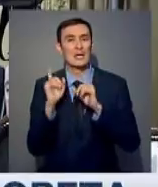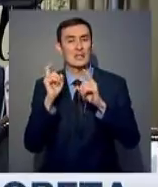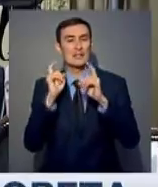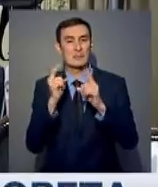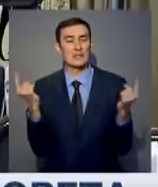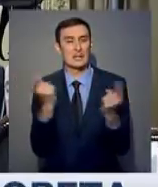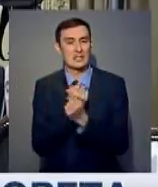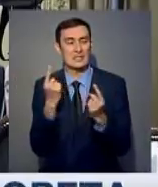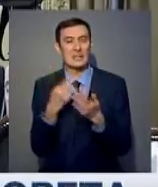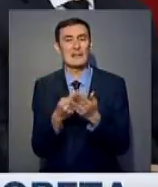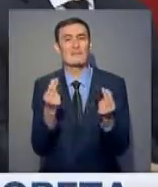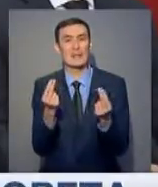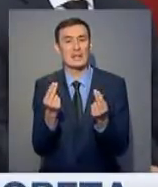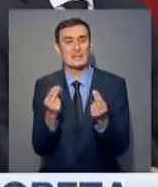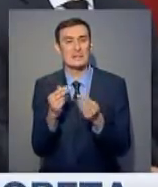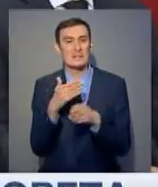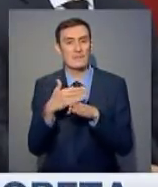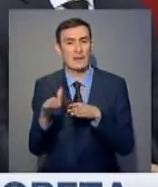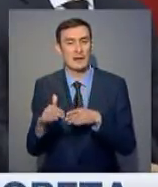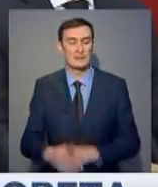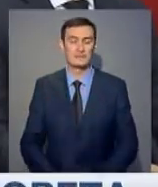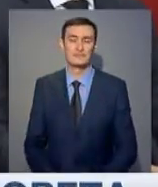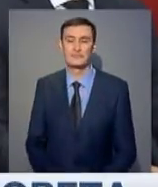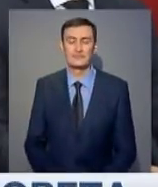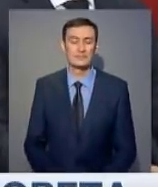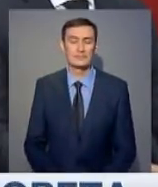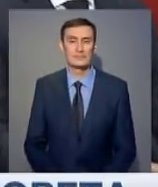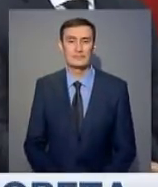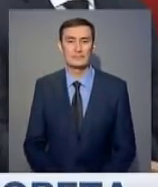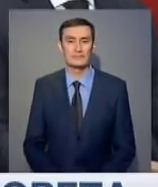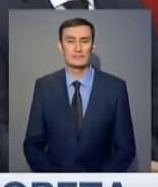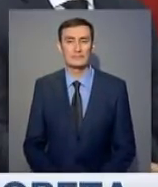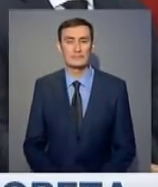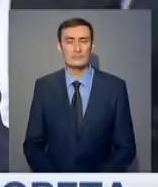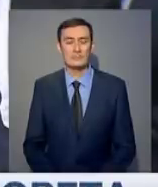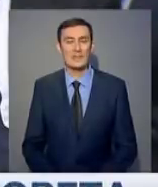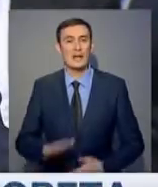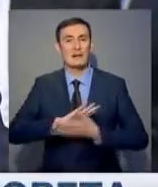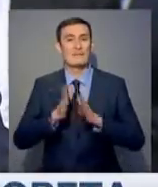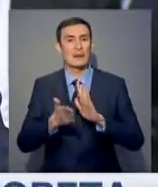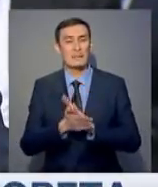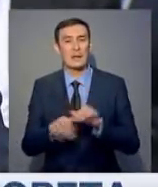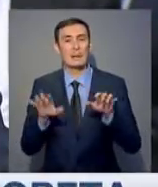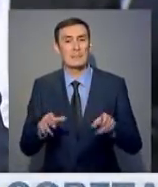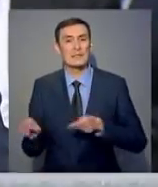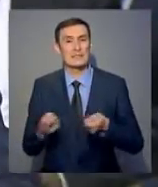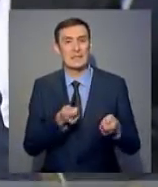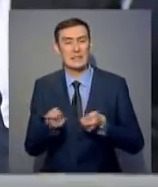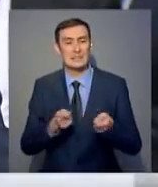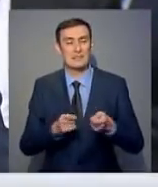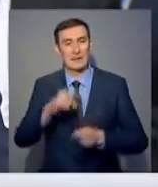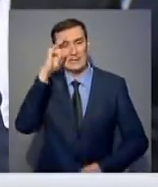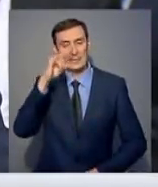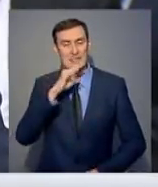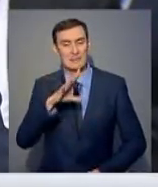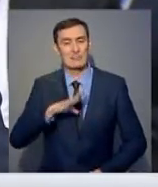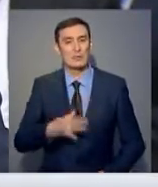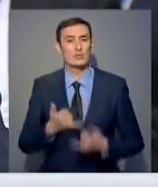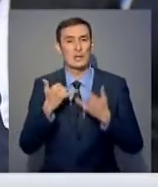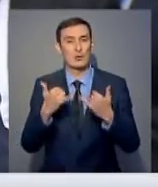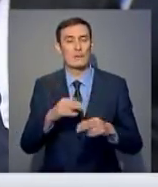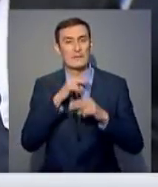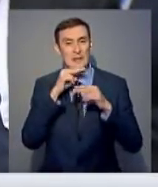транзитный и финансовой сферы азартных уролога в рамках председательствования казахстану уделено особое внимание